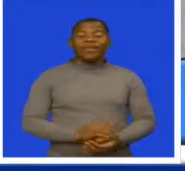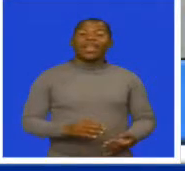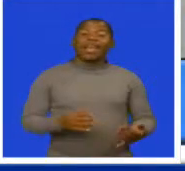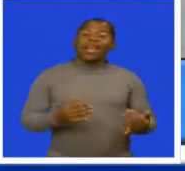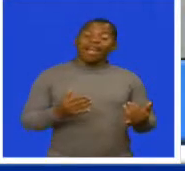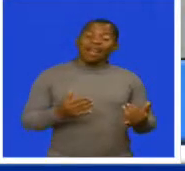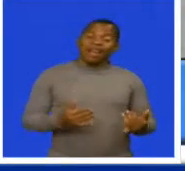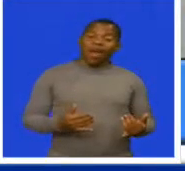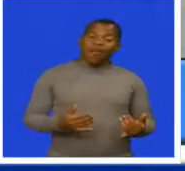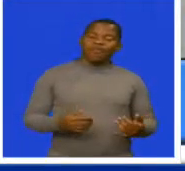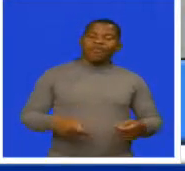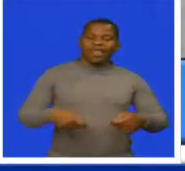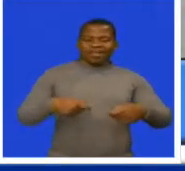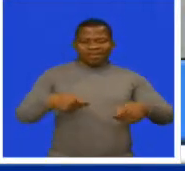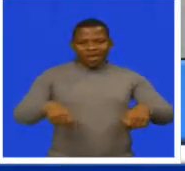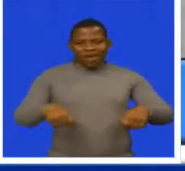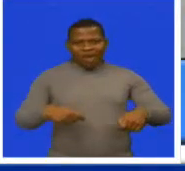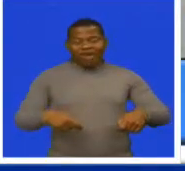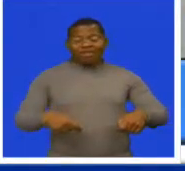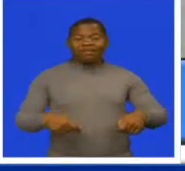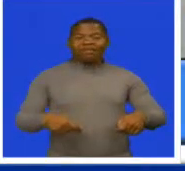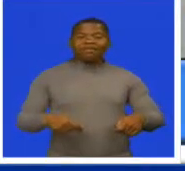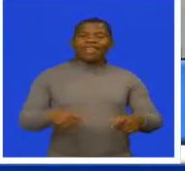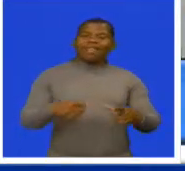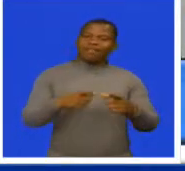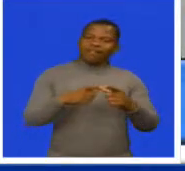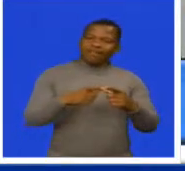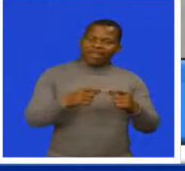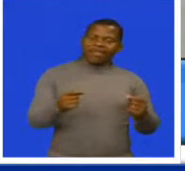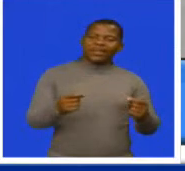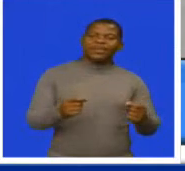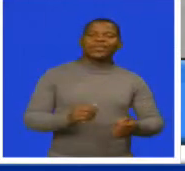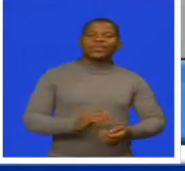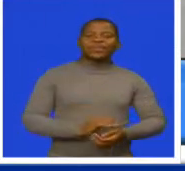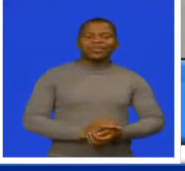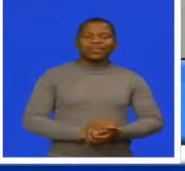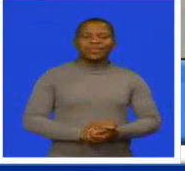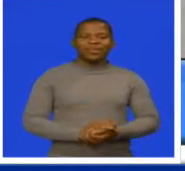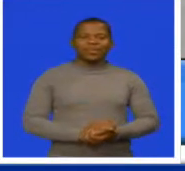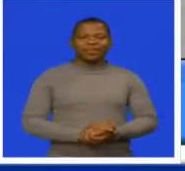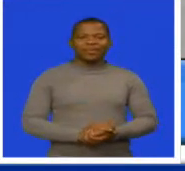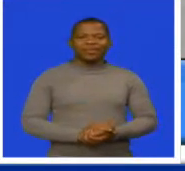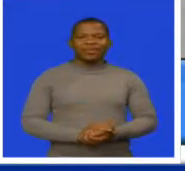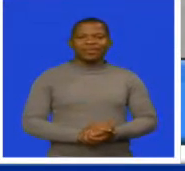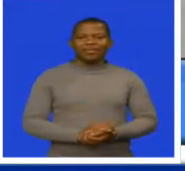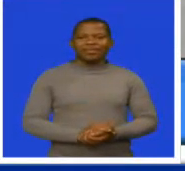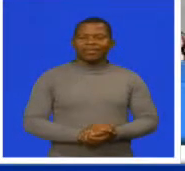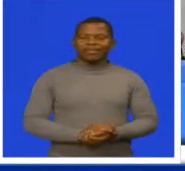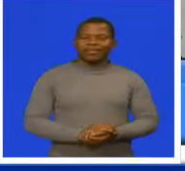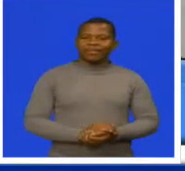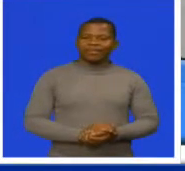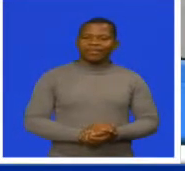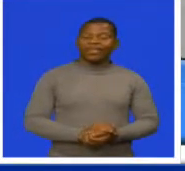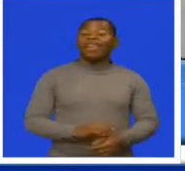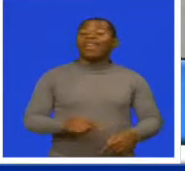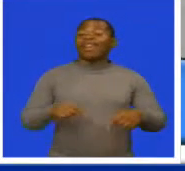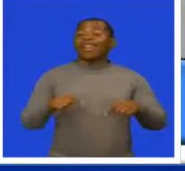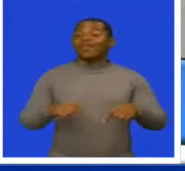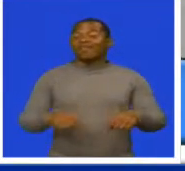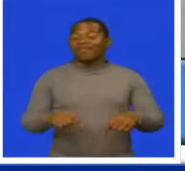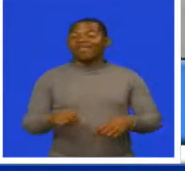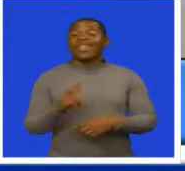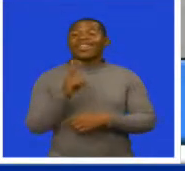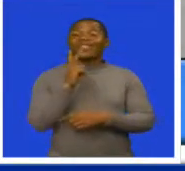Awudingako-ke le besiphathele bona babukeli be-Eswatini TV ema-Loyal Viewers phela. Tindzaba namhla kungilesihlanu bese ngikhohlwe naluthi Black